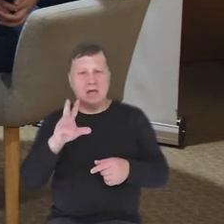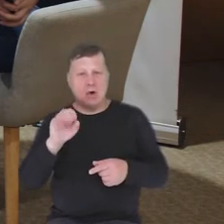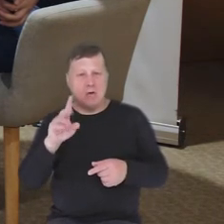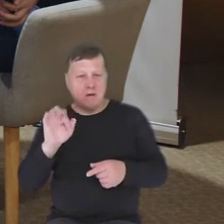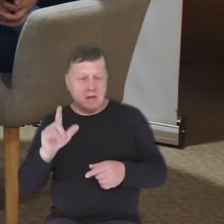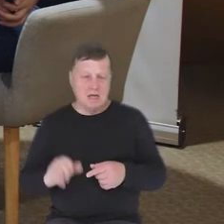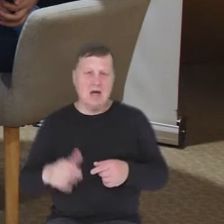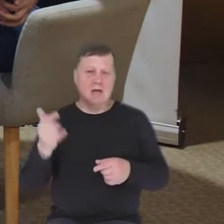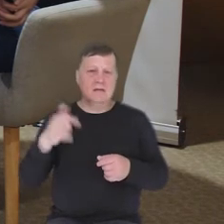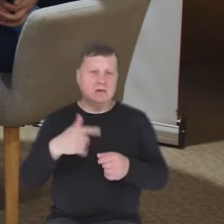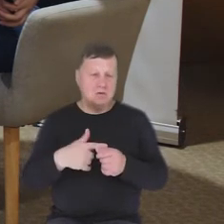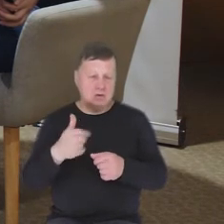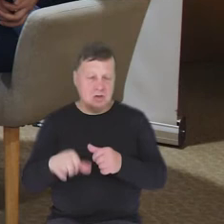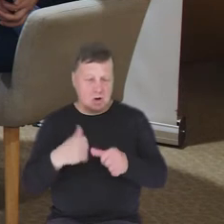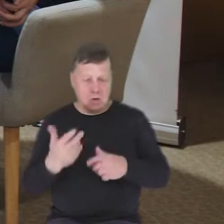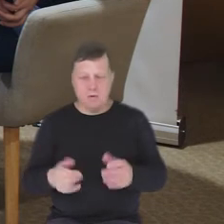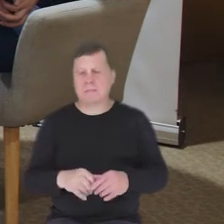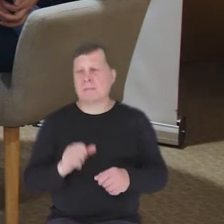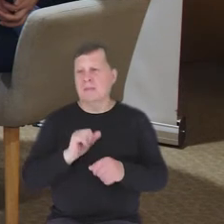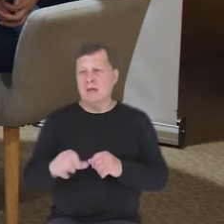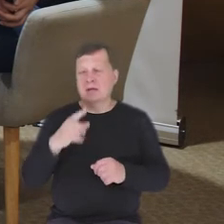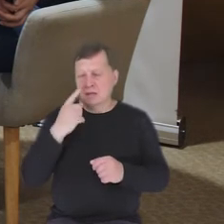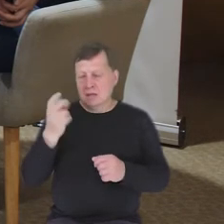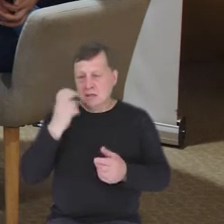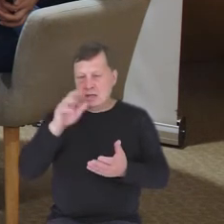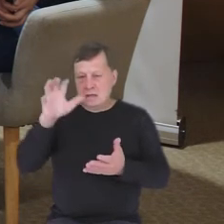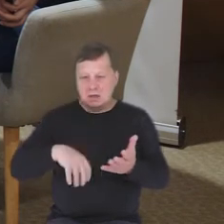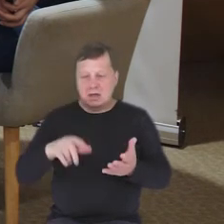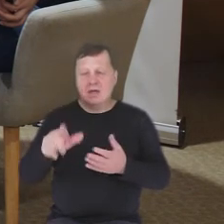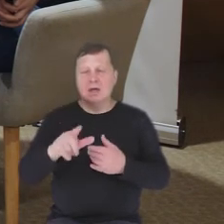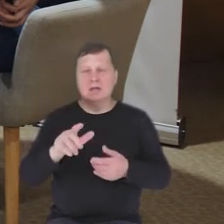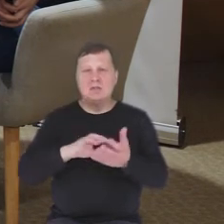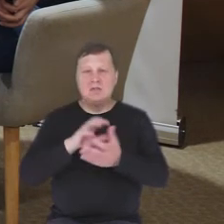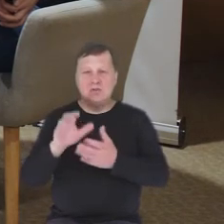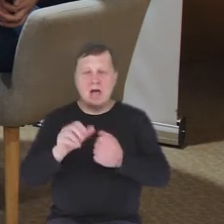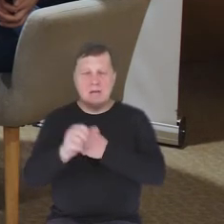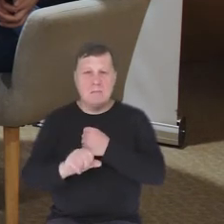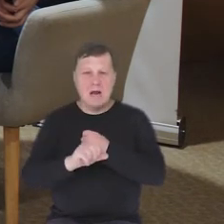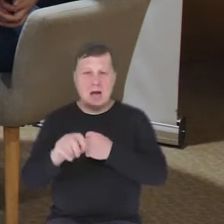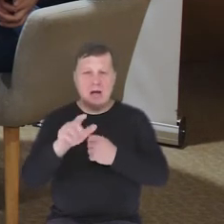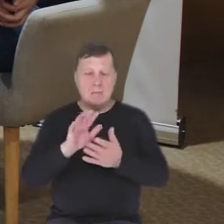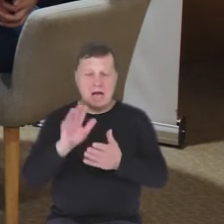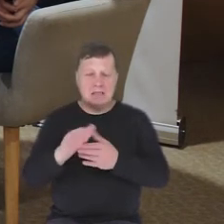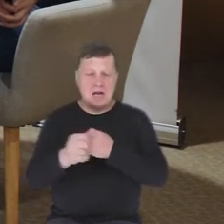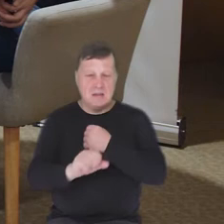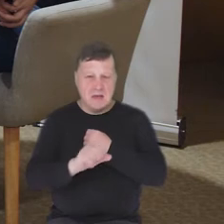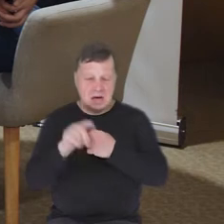2002 roku. Jest też ciekawe opracowanie Świat prasy alternatywnej w zwierciadle jej słownictwa